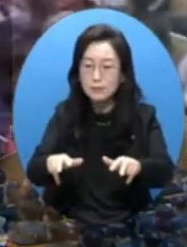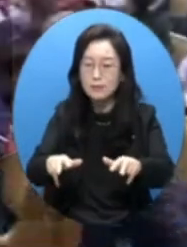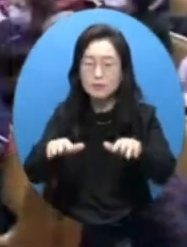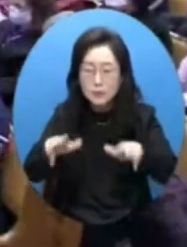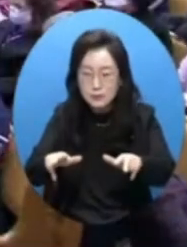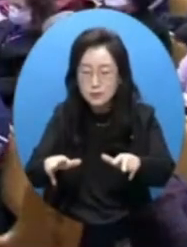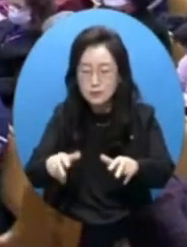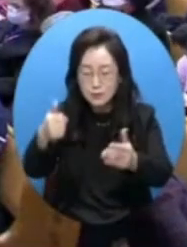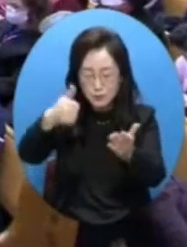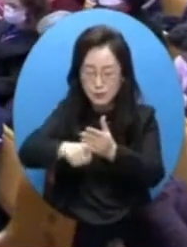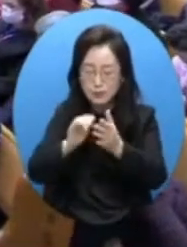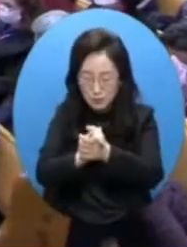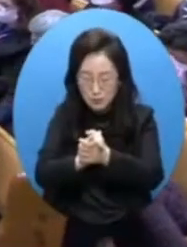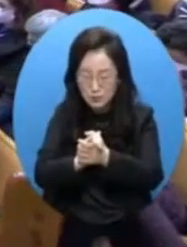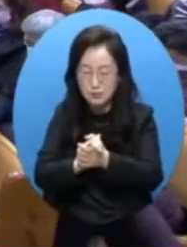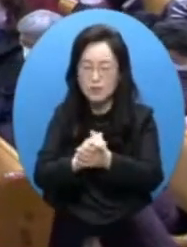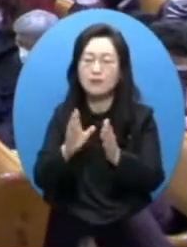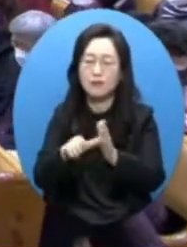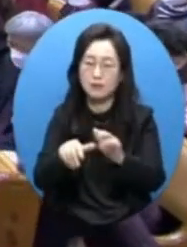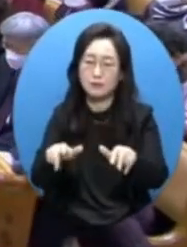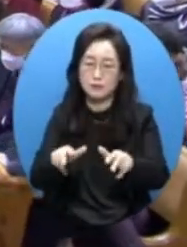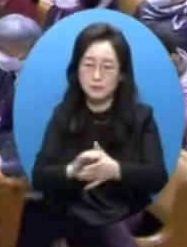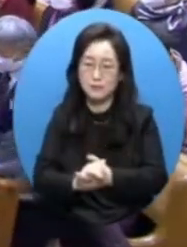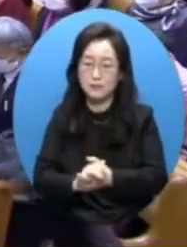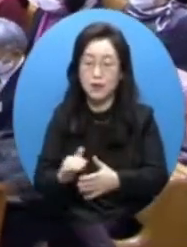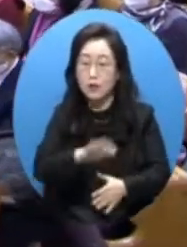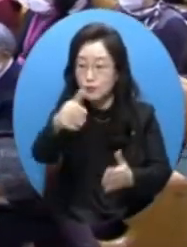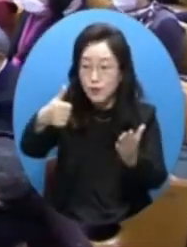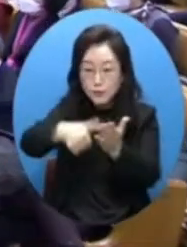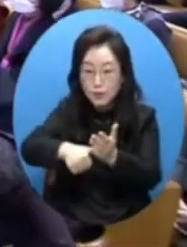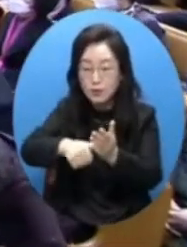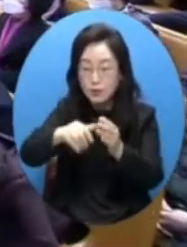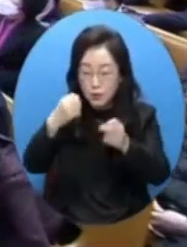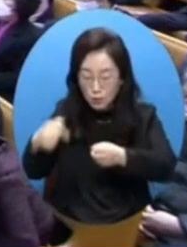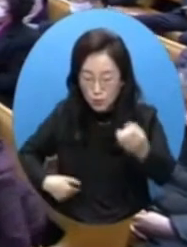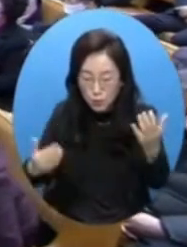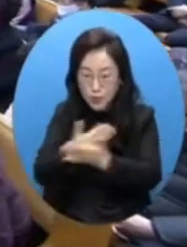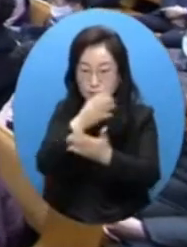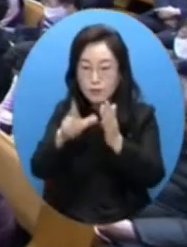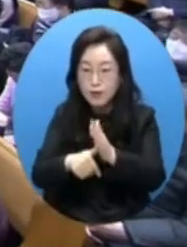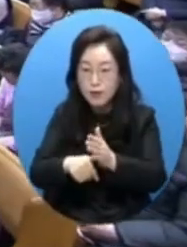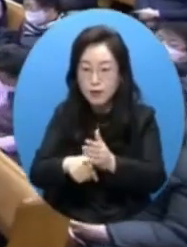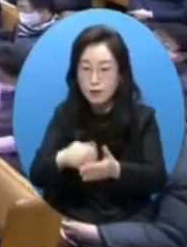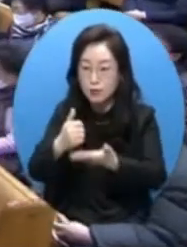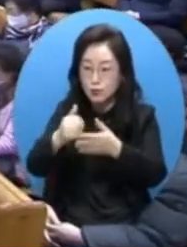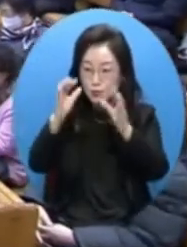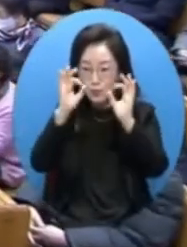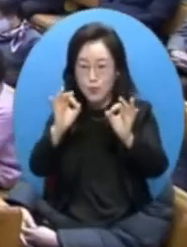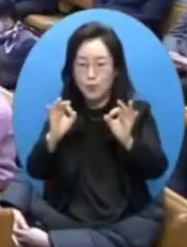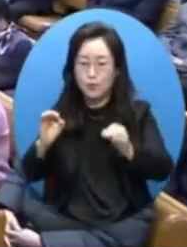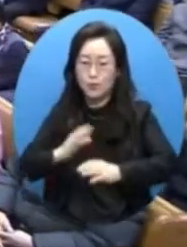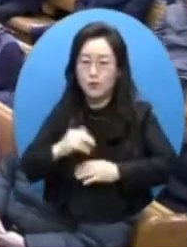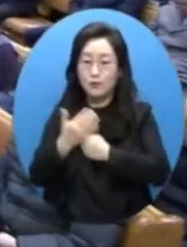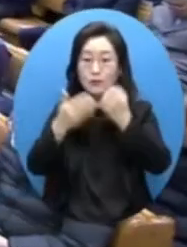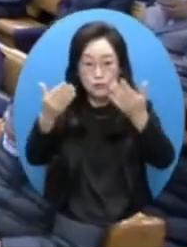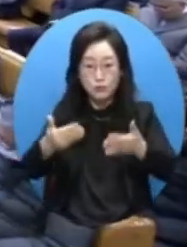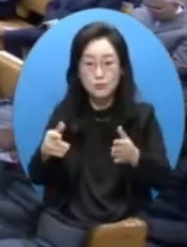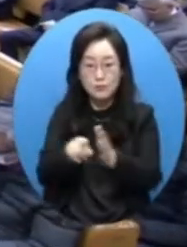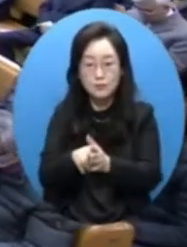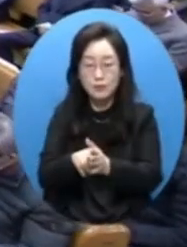엎드려 회개하고 기도해야 될 동안 될 때인 것입니다 우리가 엎드려 회개할 때 휴게소에 다시 놀라운 은을 베풀어